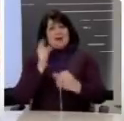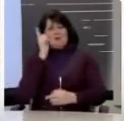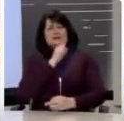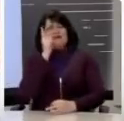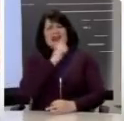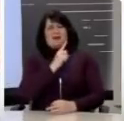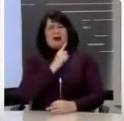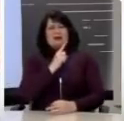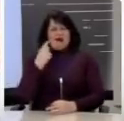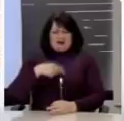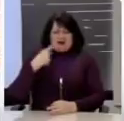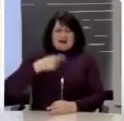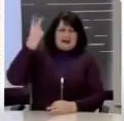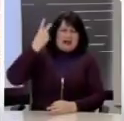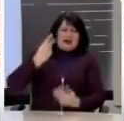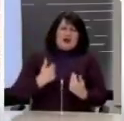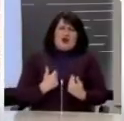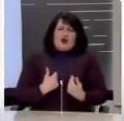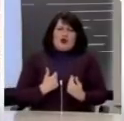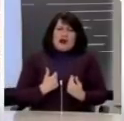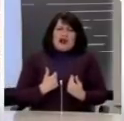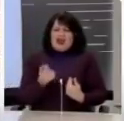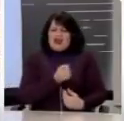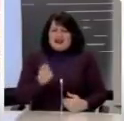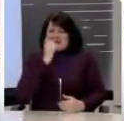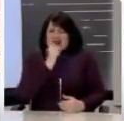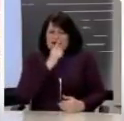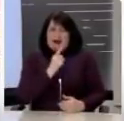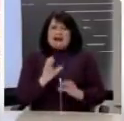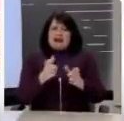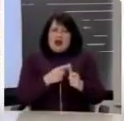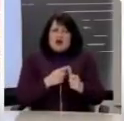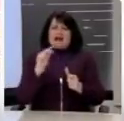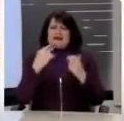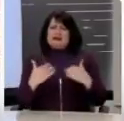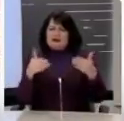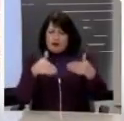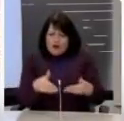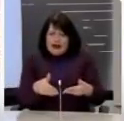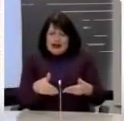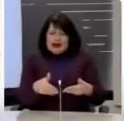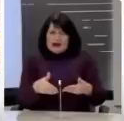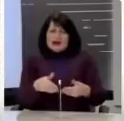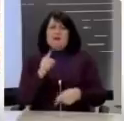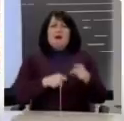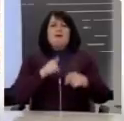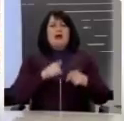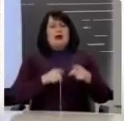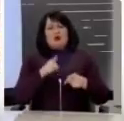και συκοφαντικές ειδήσεις μέσα στη Βουλή, στα μέσα μαζικής ενημέρωσης, μαζί με ορισμένους κατ'